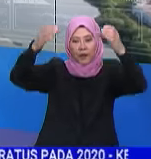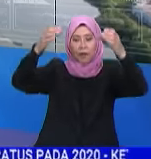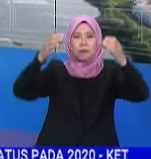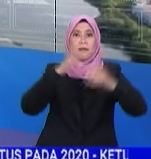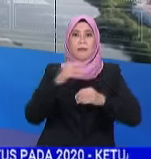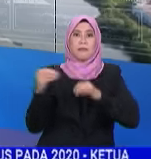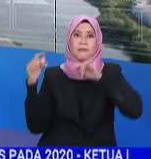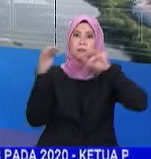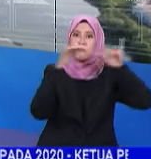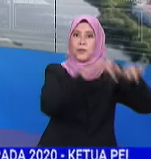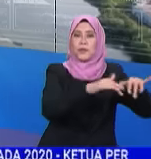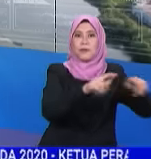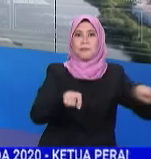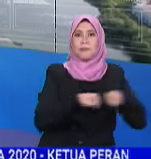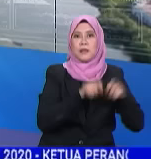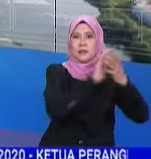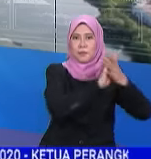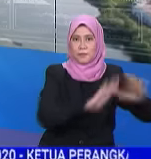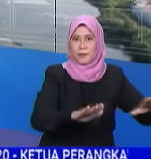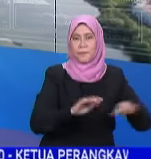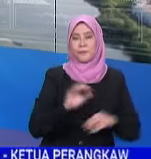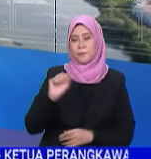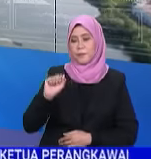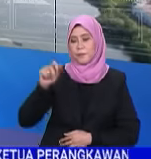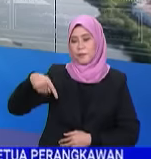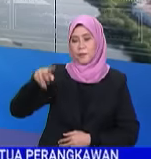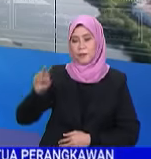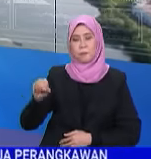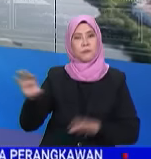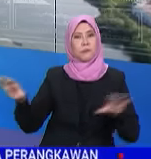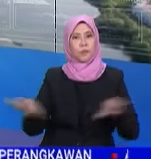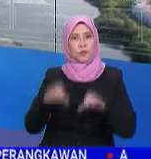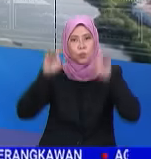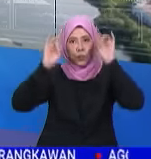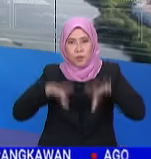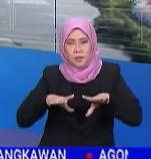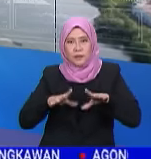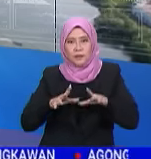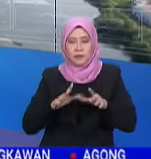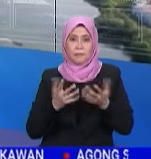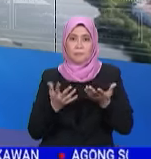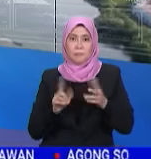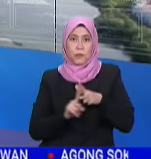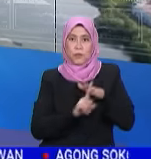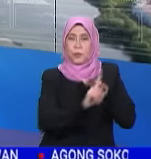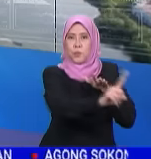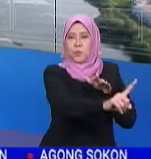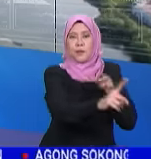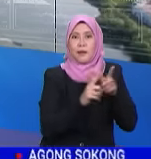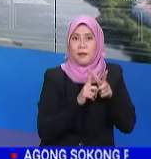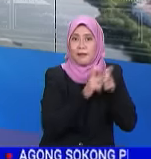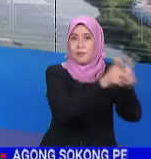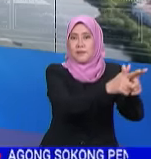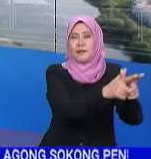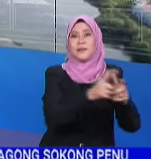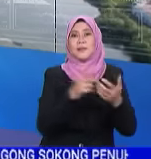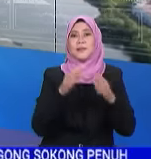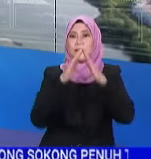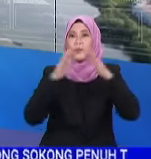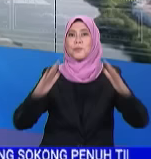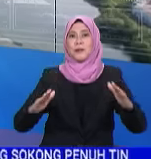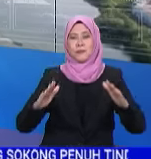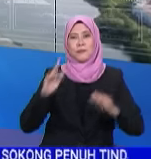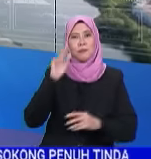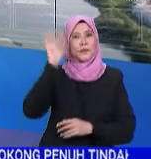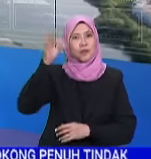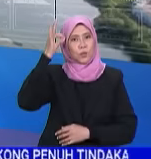selamat keara itu angkatan pertahanan awam APM melaksanakan uji lari tersebut di bangunan rumah persekutuan Kota Kinabalu